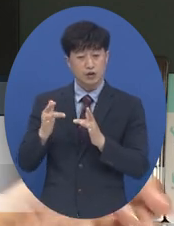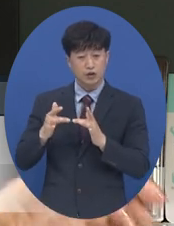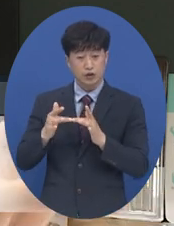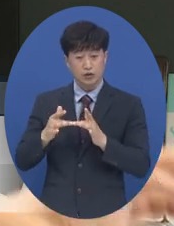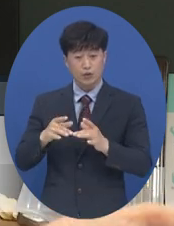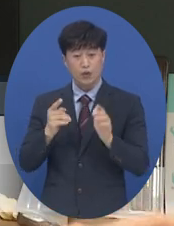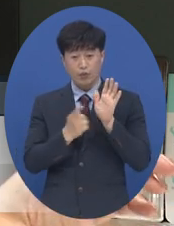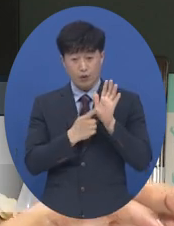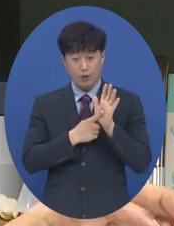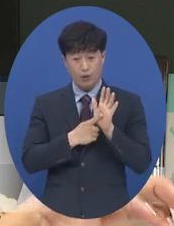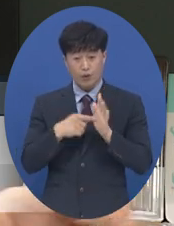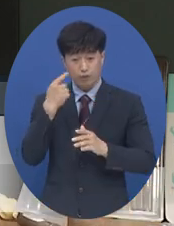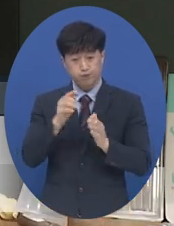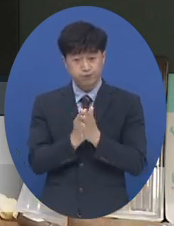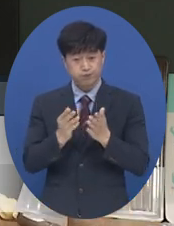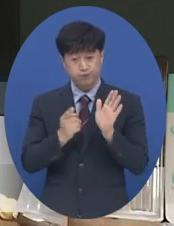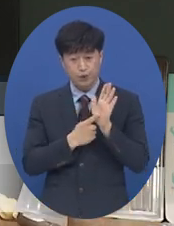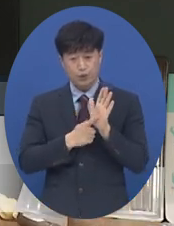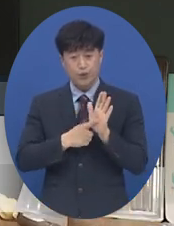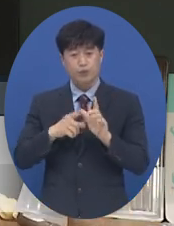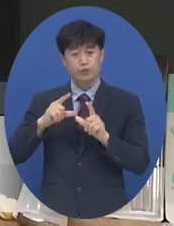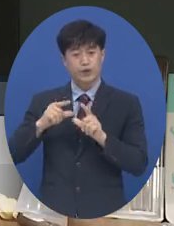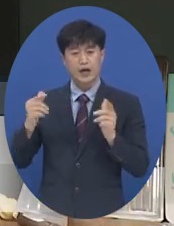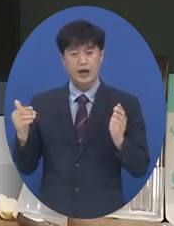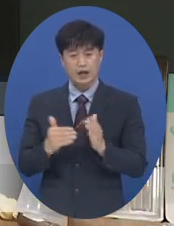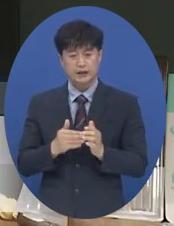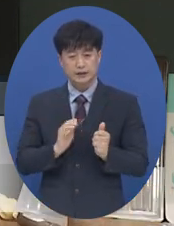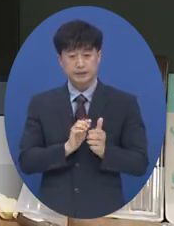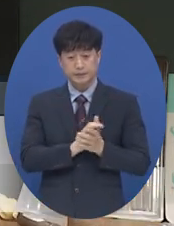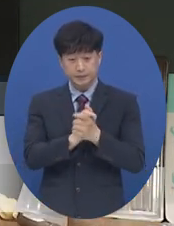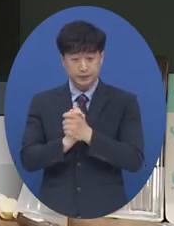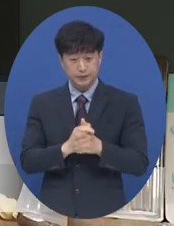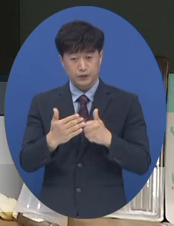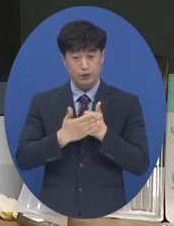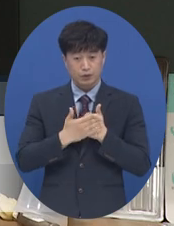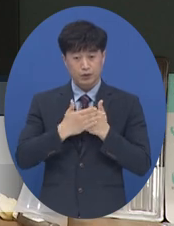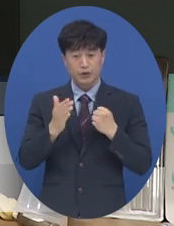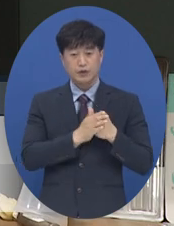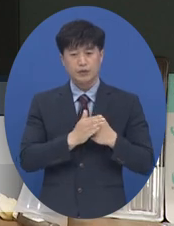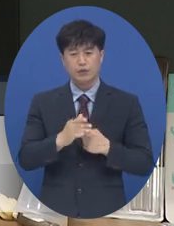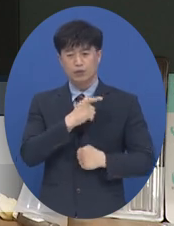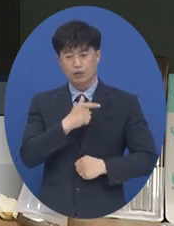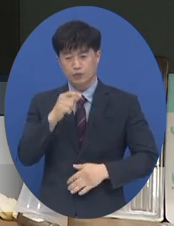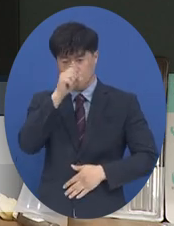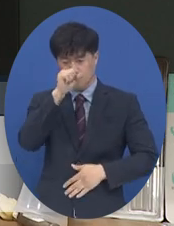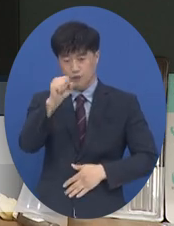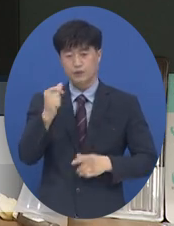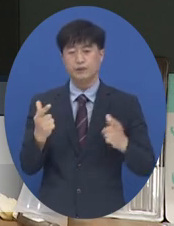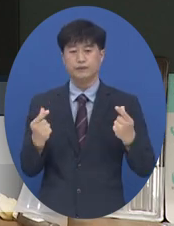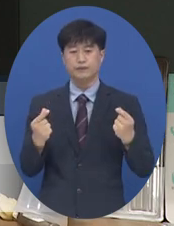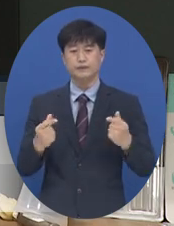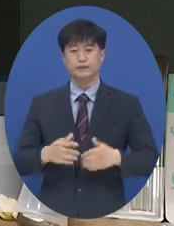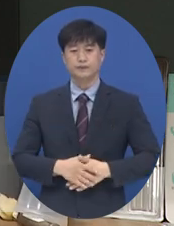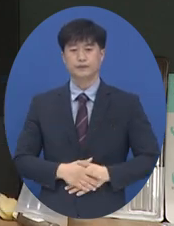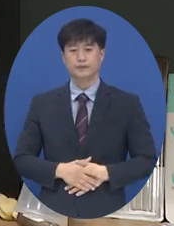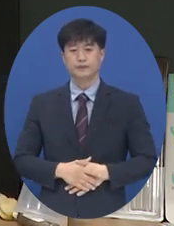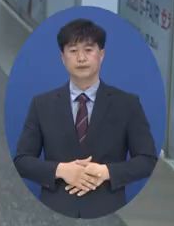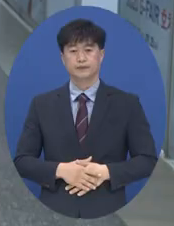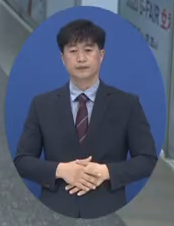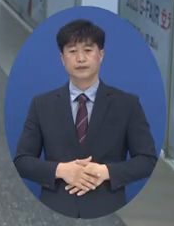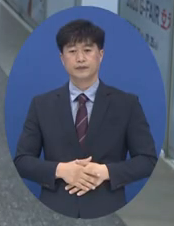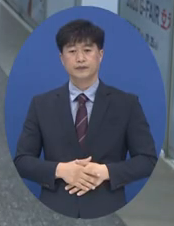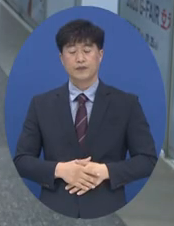뭐 페이스북 광고에 관련된 부분, 그래서 그런 부분들까지 이렇게 밀접하게 지원해 주시는 부분이 되게 좋은 점인 것